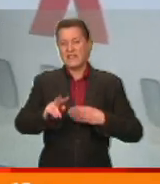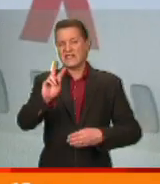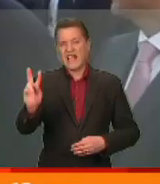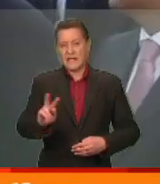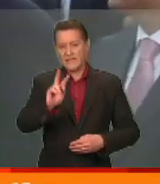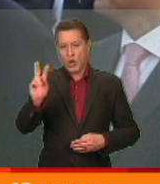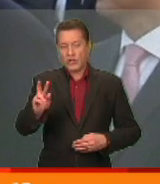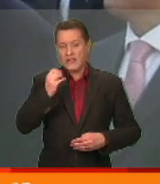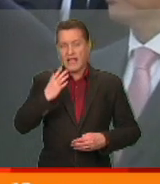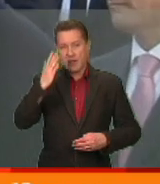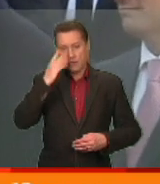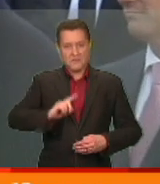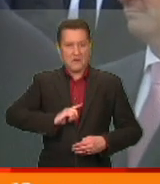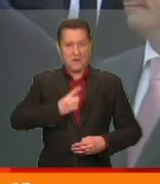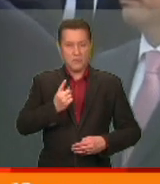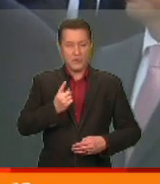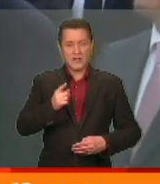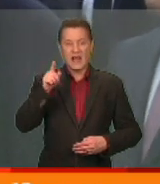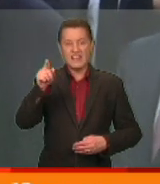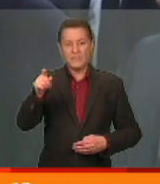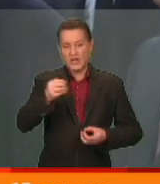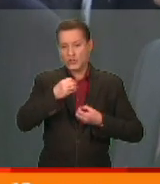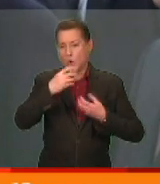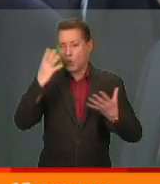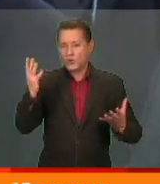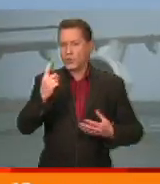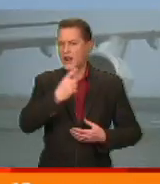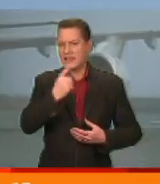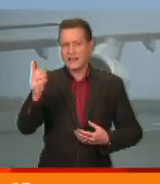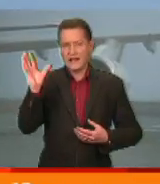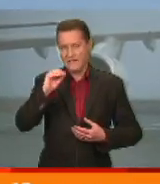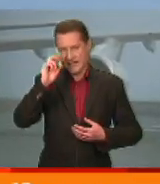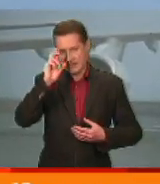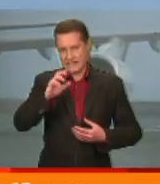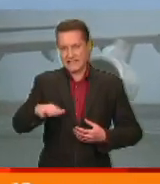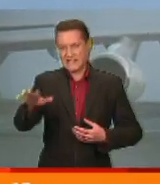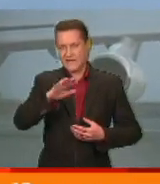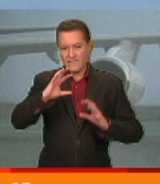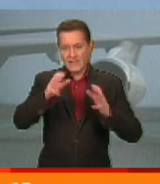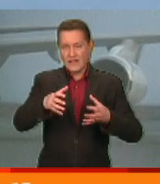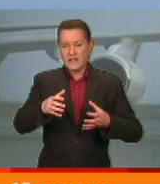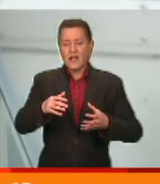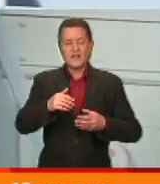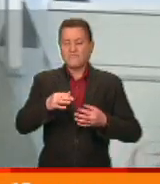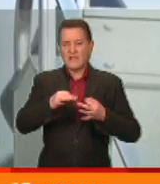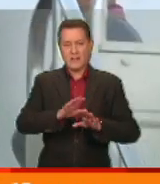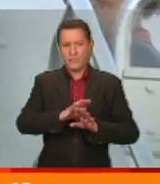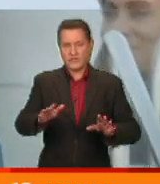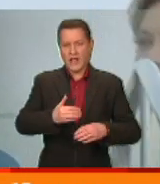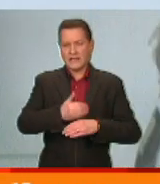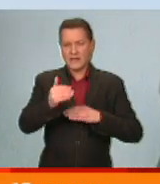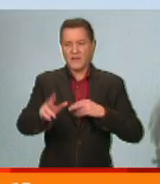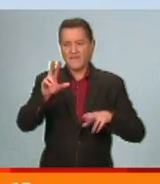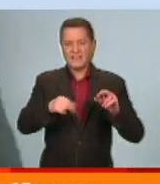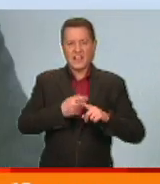години Японія обурена тамтешня культура єдина На весь світ яка взагалі не допускає запізнень і вважає це